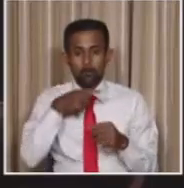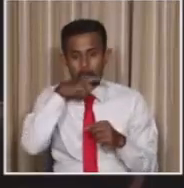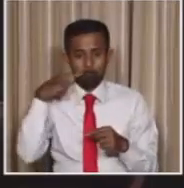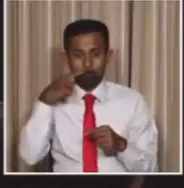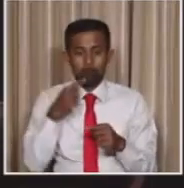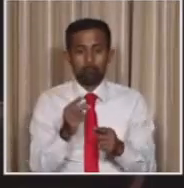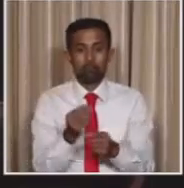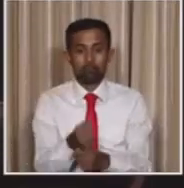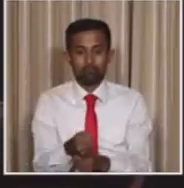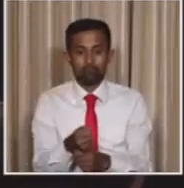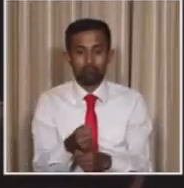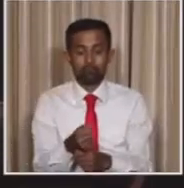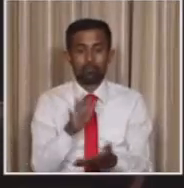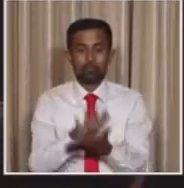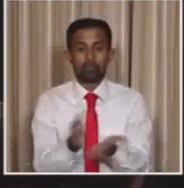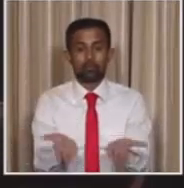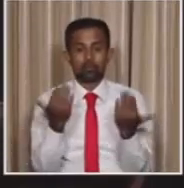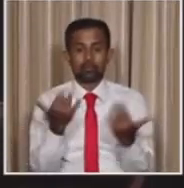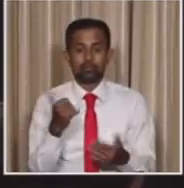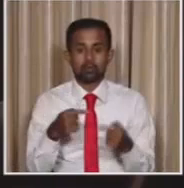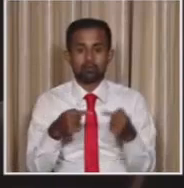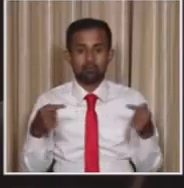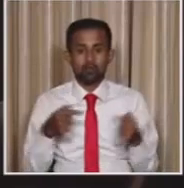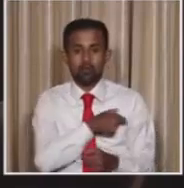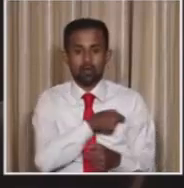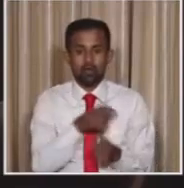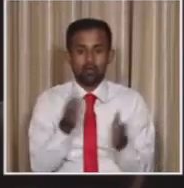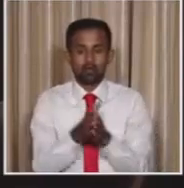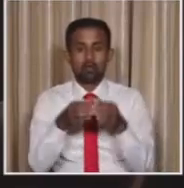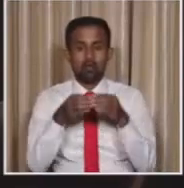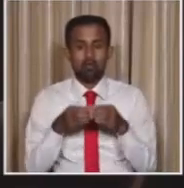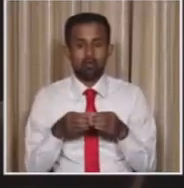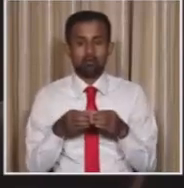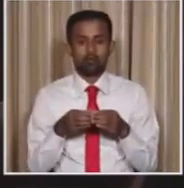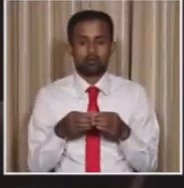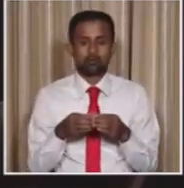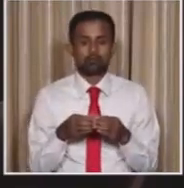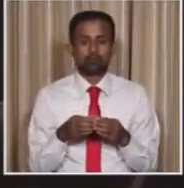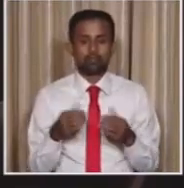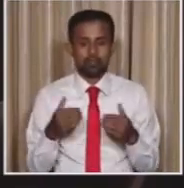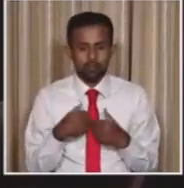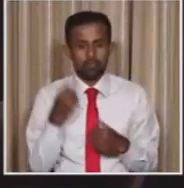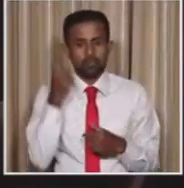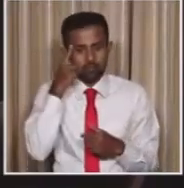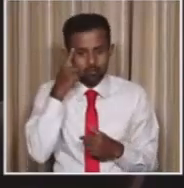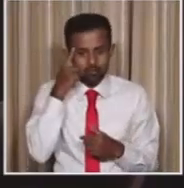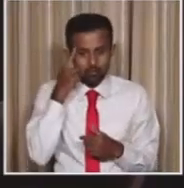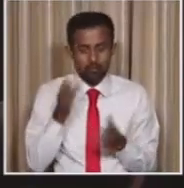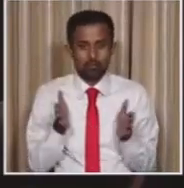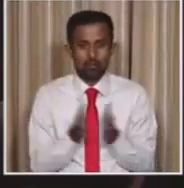ඡන්දේ කල්යනායකට සතුරු වෙන්න ඕන සමහර විපක්ෂ නායකතුමා ඇතුළු කණ්ඩායම. මොකද අපි දන්නවා